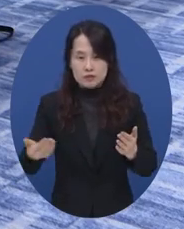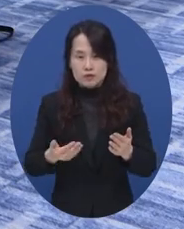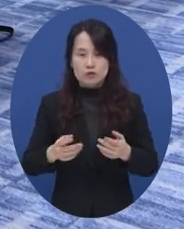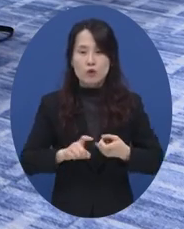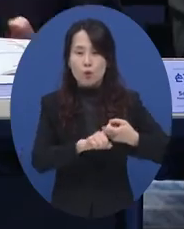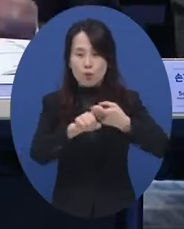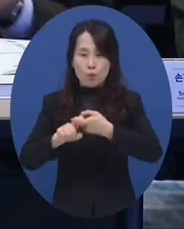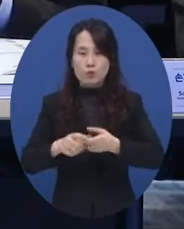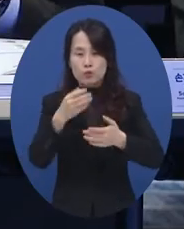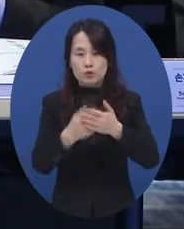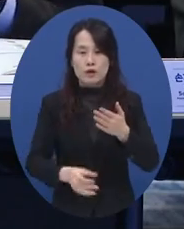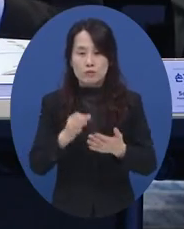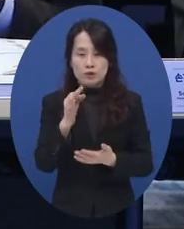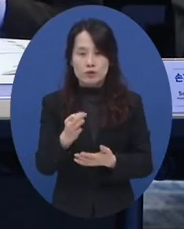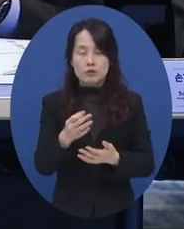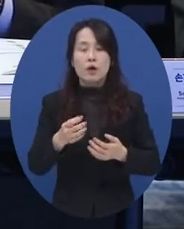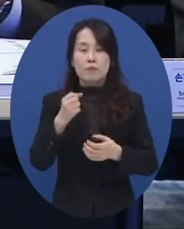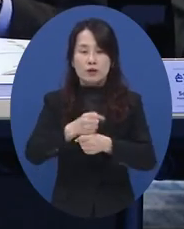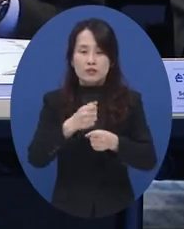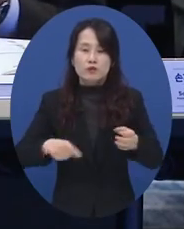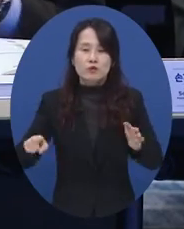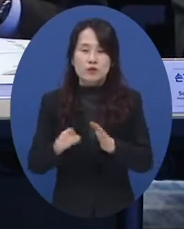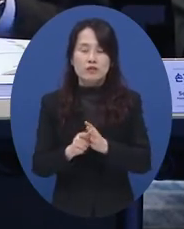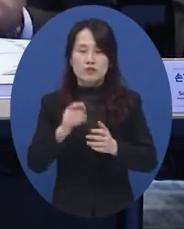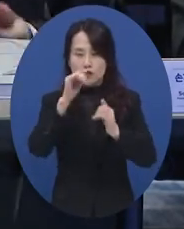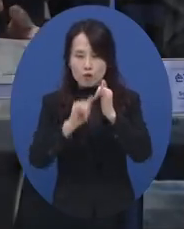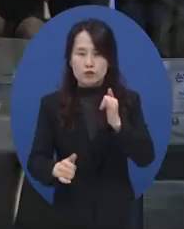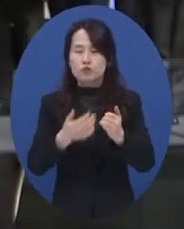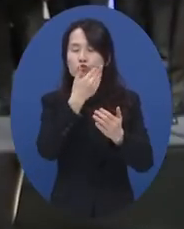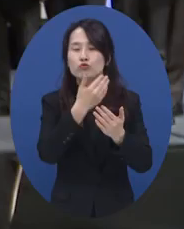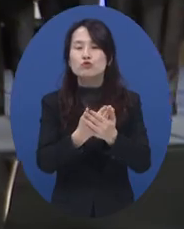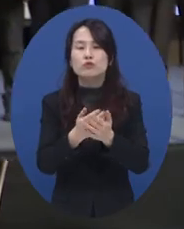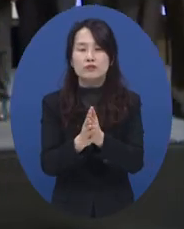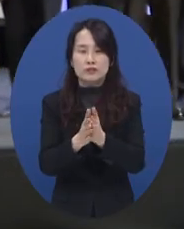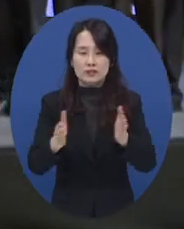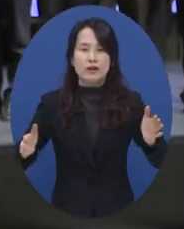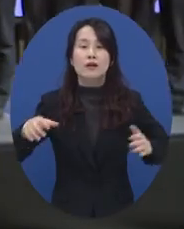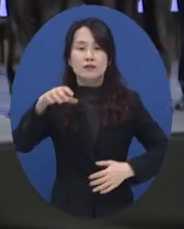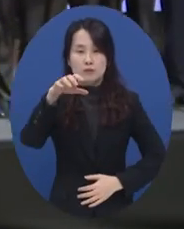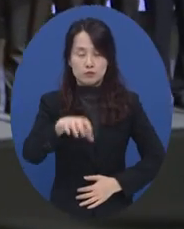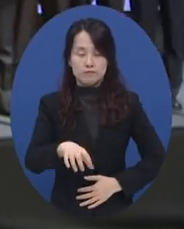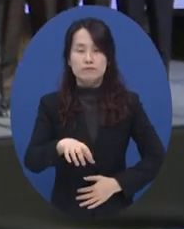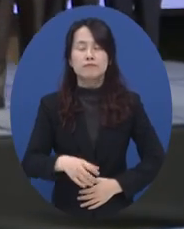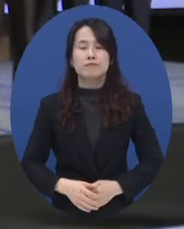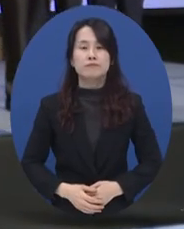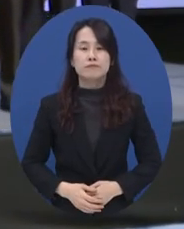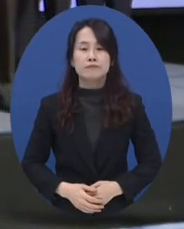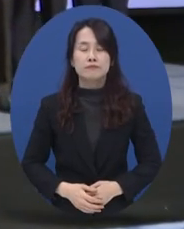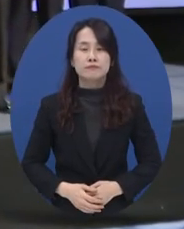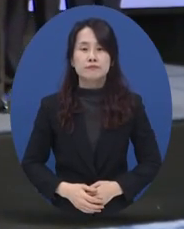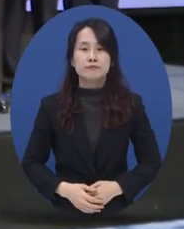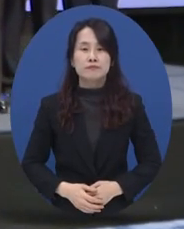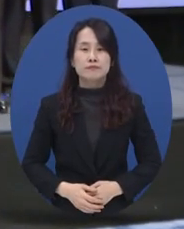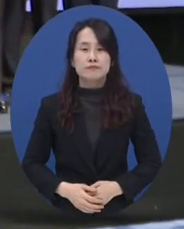위한 역사적인 발걸음을 내딛는 자리였습니다. 경기 GTV 구영슬입니다.